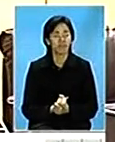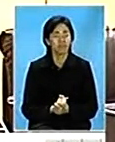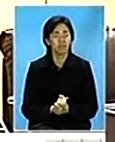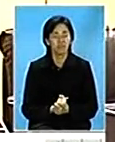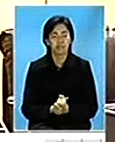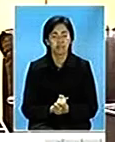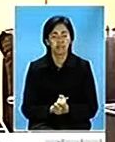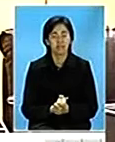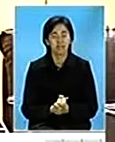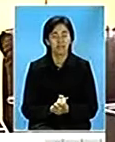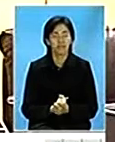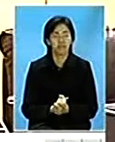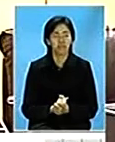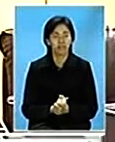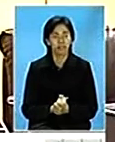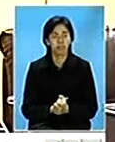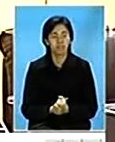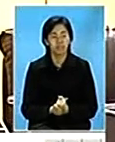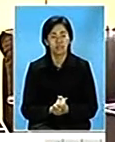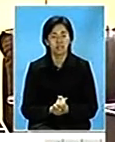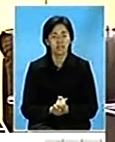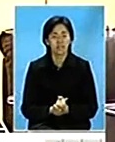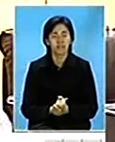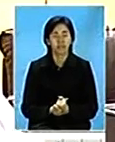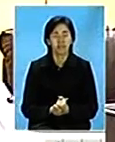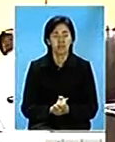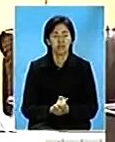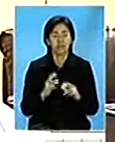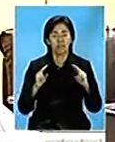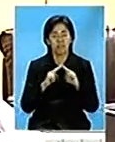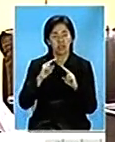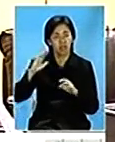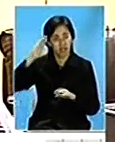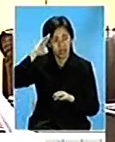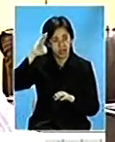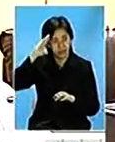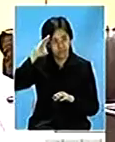นอกจากนี้กระทรวงกลาโหม